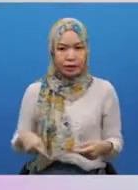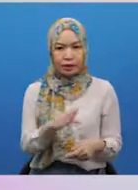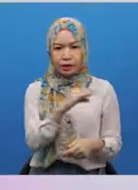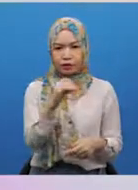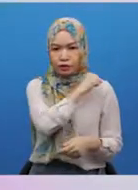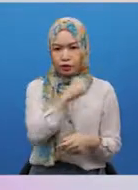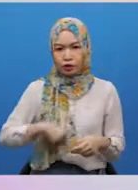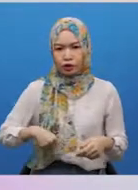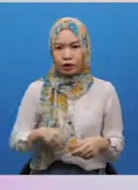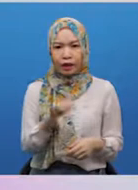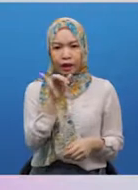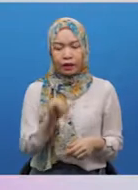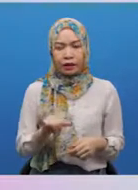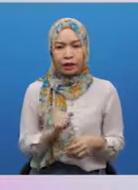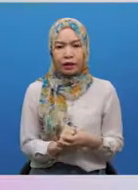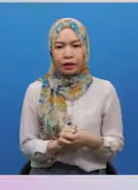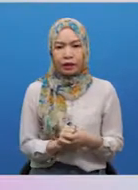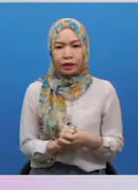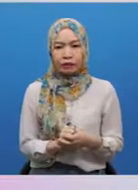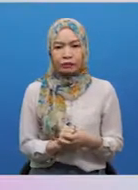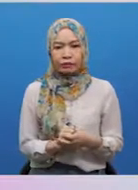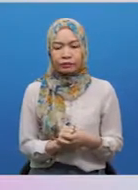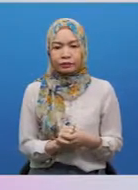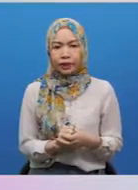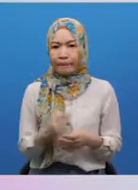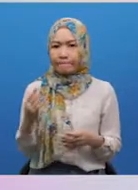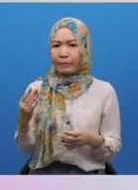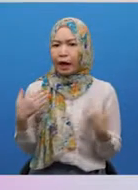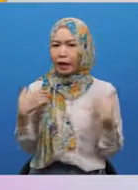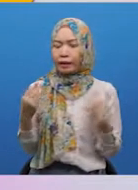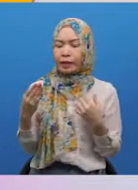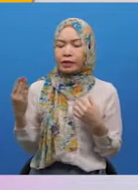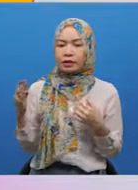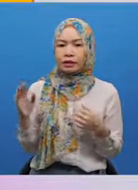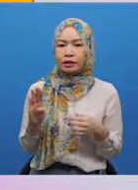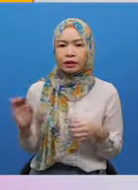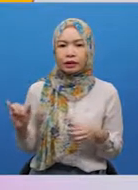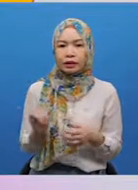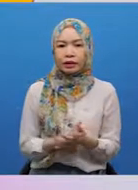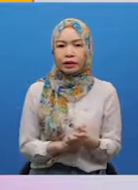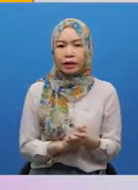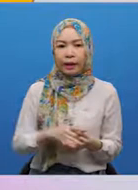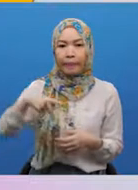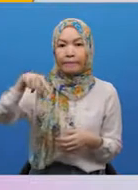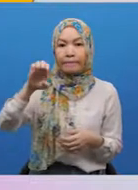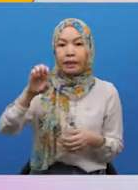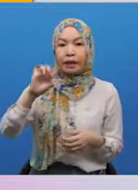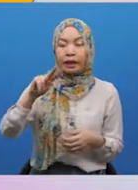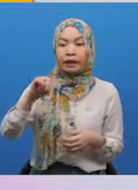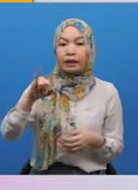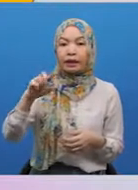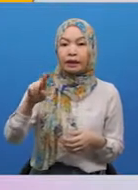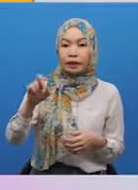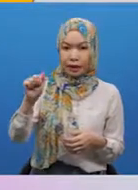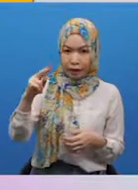Raja, Tunku, Pangeran. Keturunan yang berasal dari luar Malaysia seperti